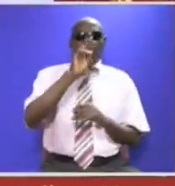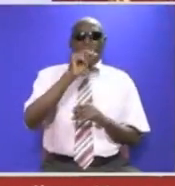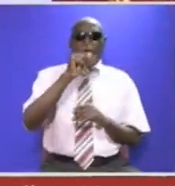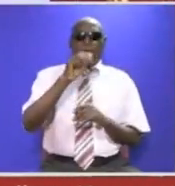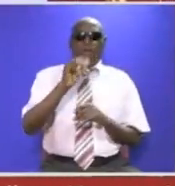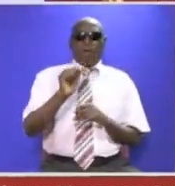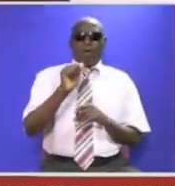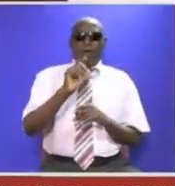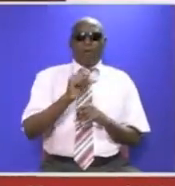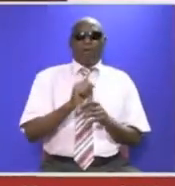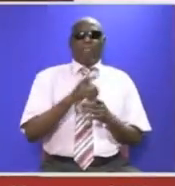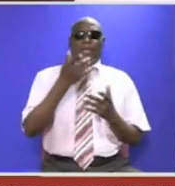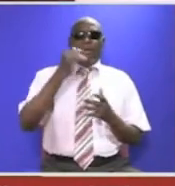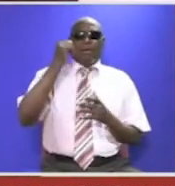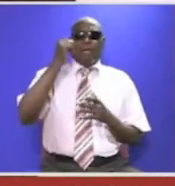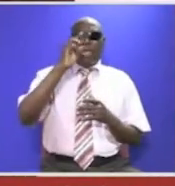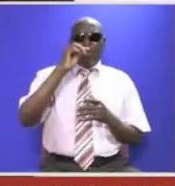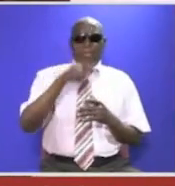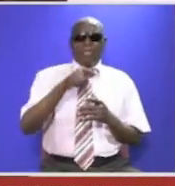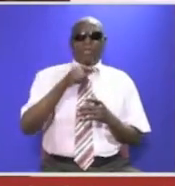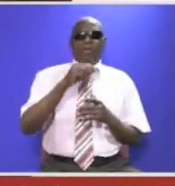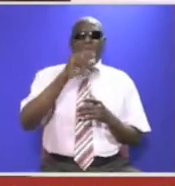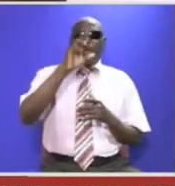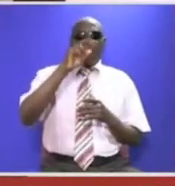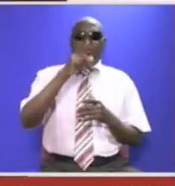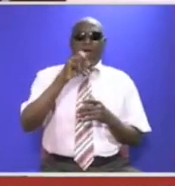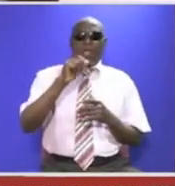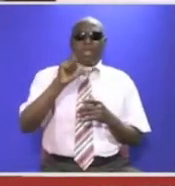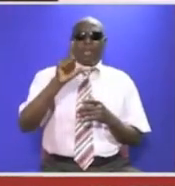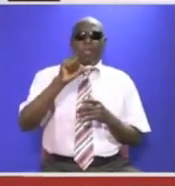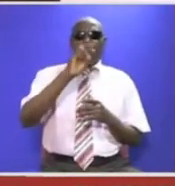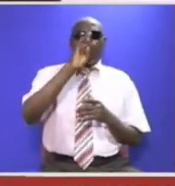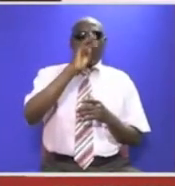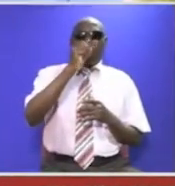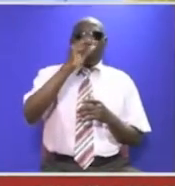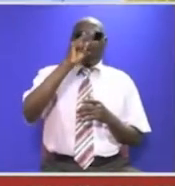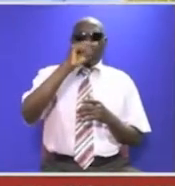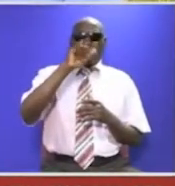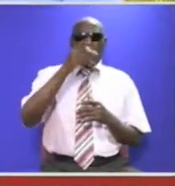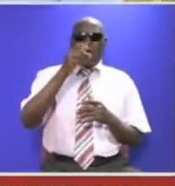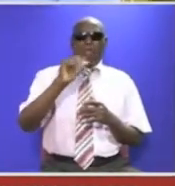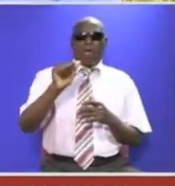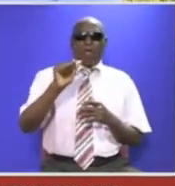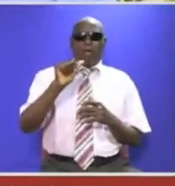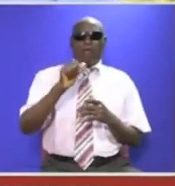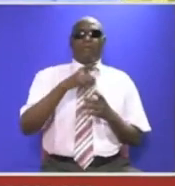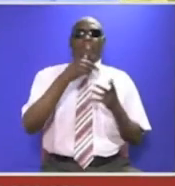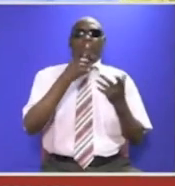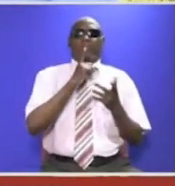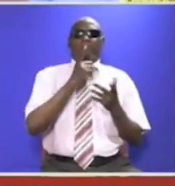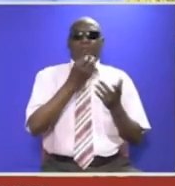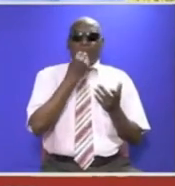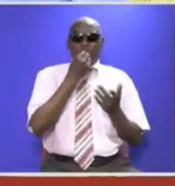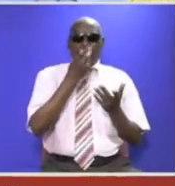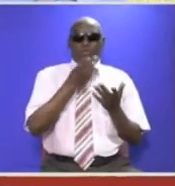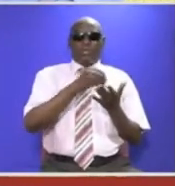wa kisiasa ambao ni mjumbe wa eneo hilo Rafael Wanjala na waziri wa michezo Babu na Mwamba jinsi vyakula hivyo